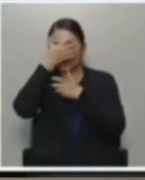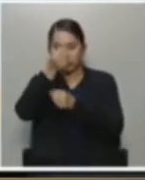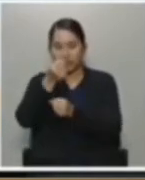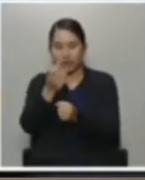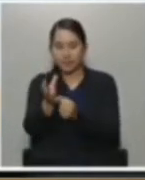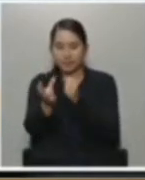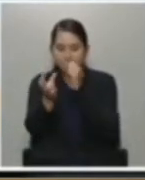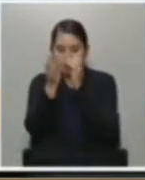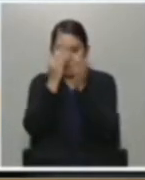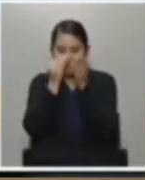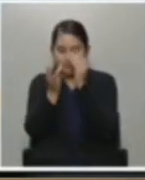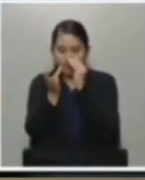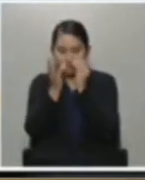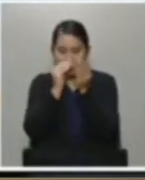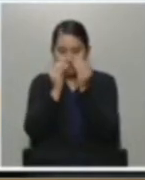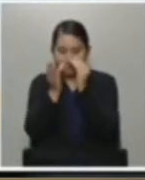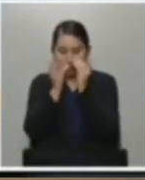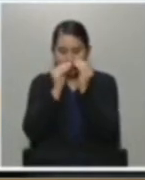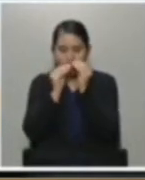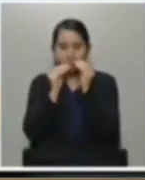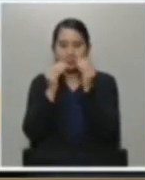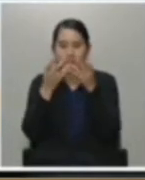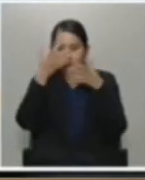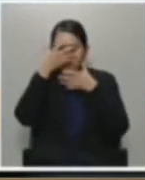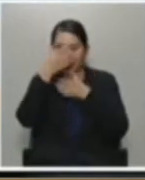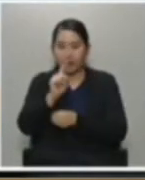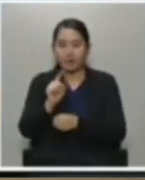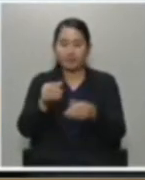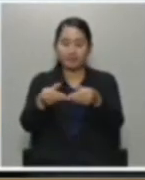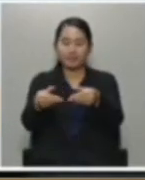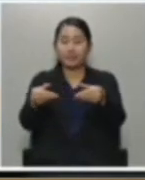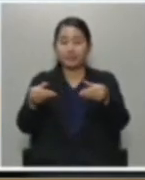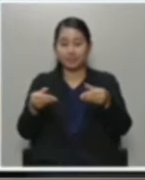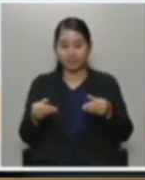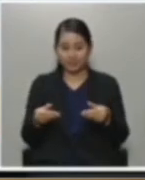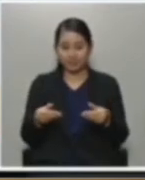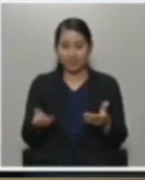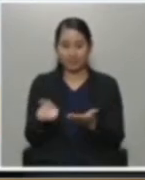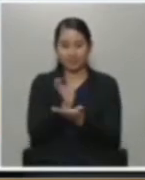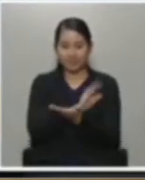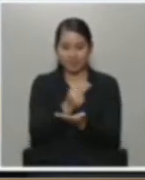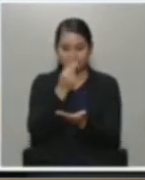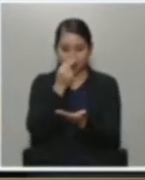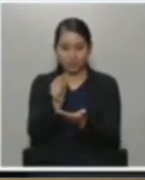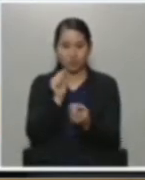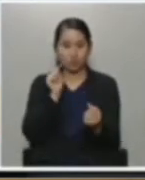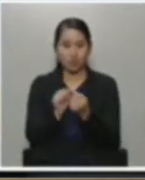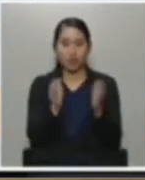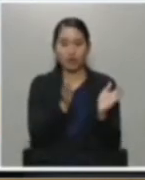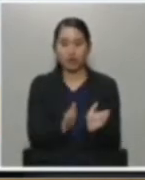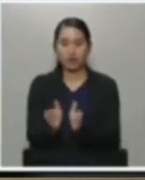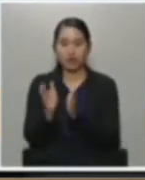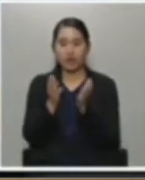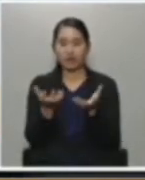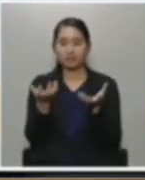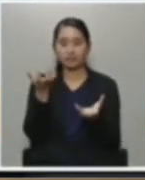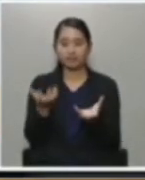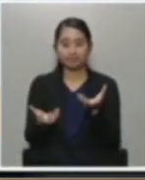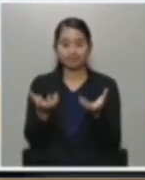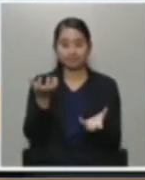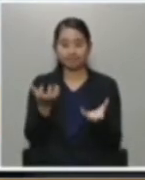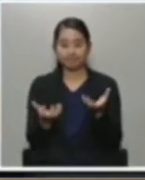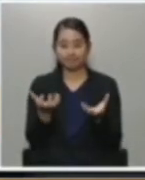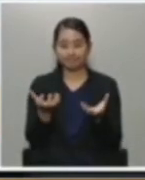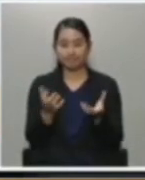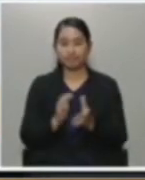อได้ศึกษาจากรายงานผมมีความสนใจเรื่องกระบวนการยุติธรรมกระบวน